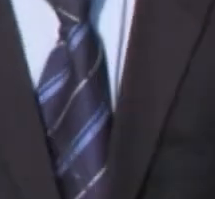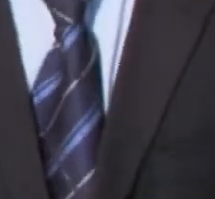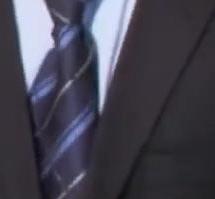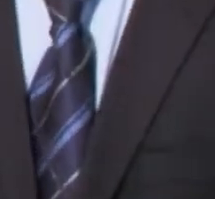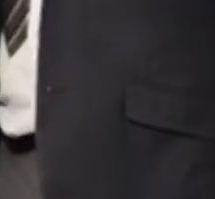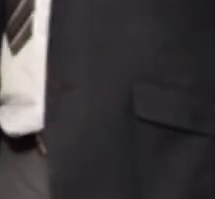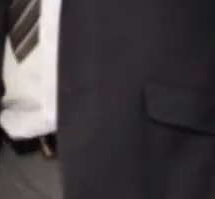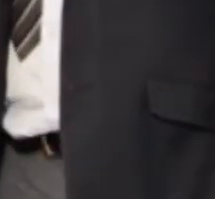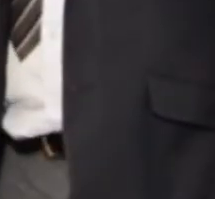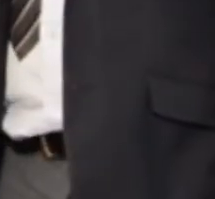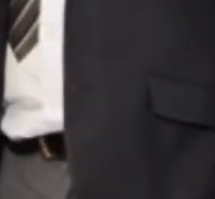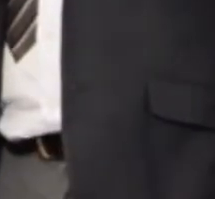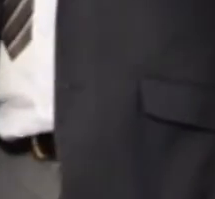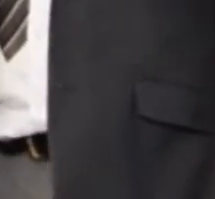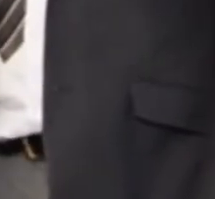Alleluia,